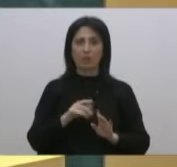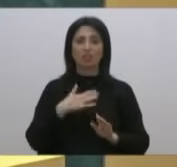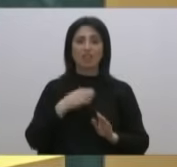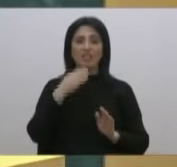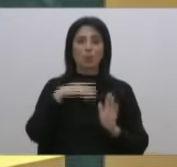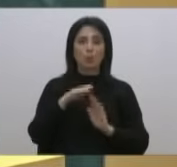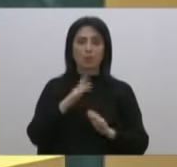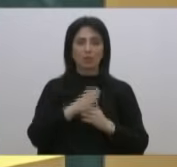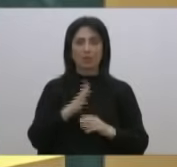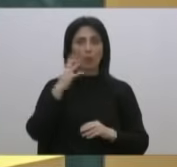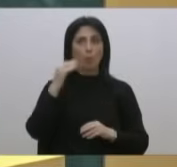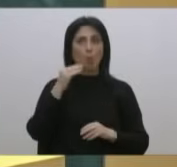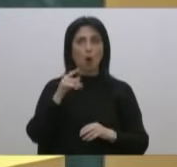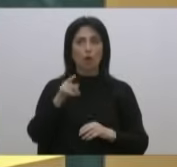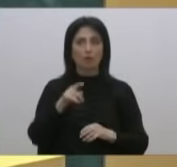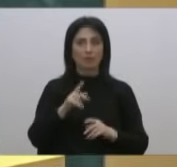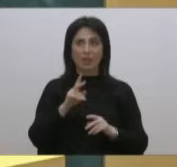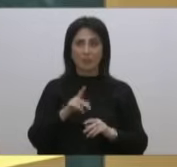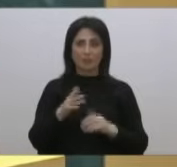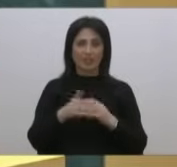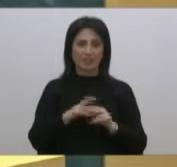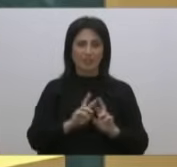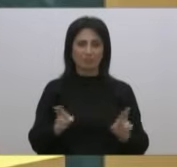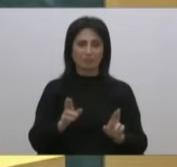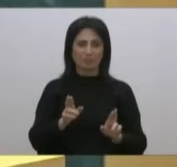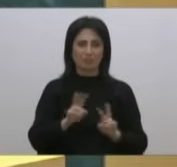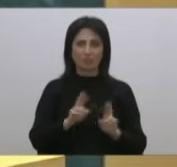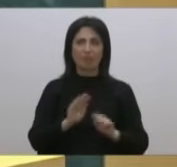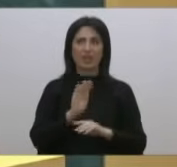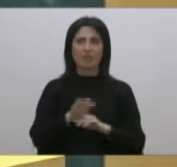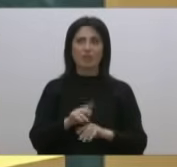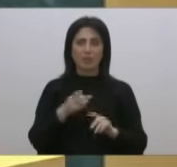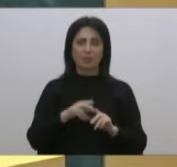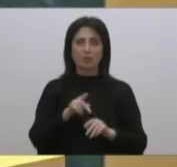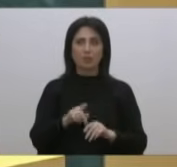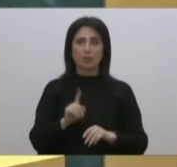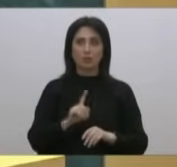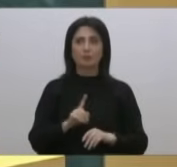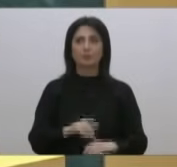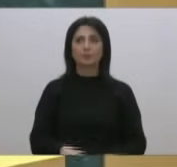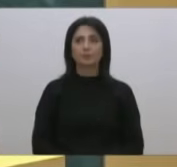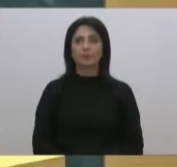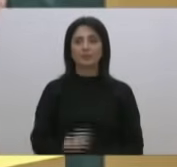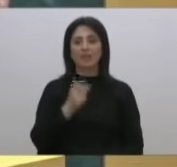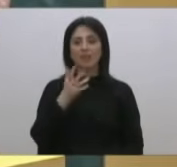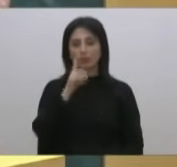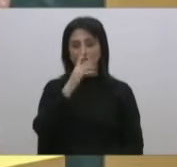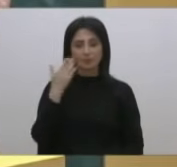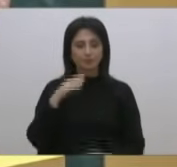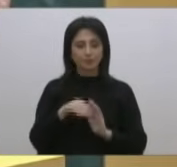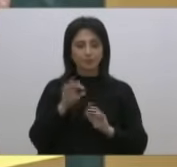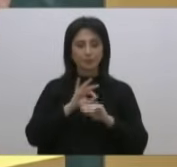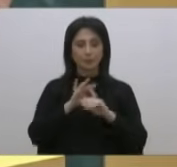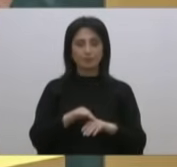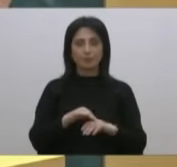ტყუილია. მოლდავეთს რო არ მინდა დავკარგო, მაგრამ დაახლოებით იგივეა, იქაც დავუმატე მხოლოდ იმას, რომ რამოდენიმე თვის წინ